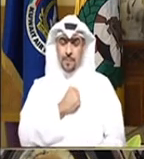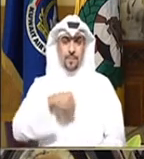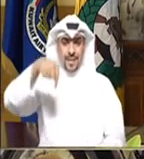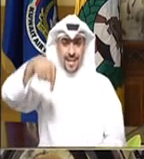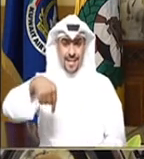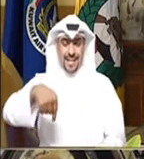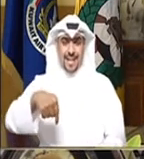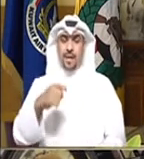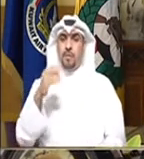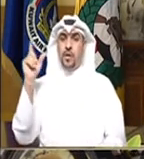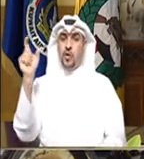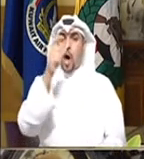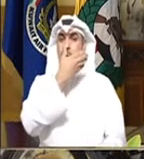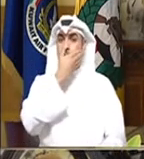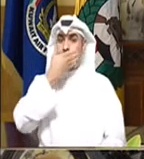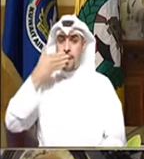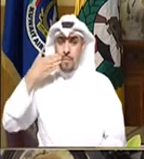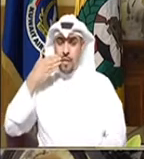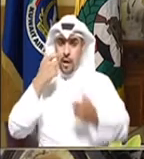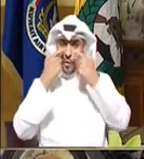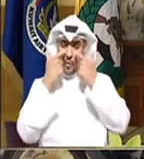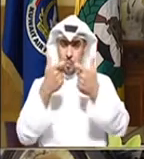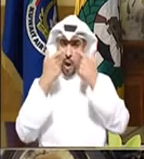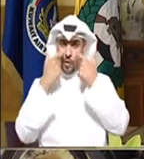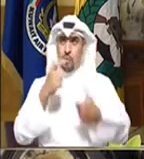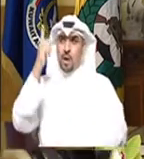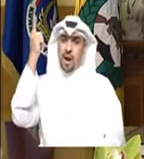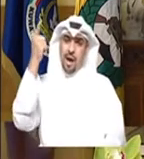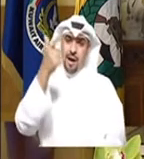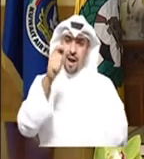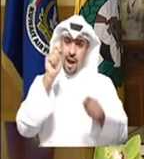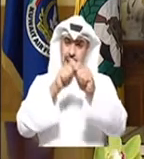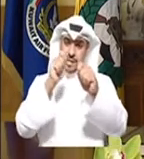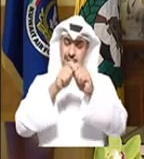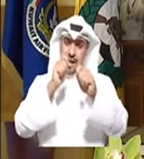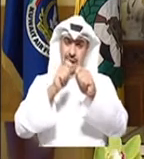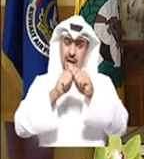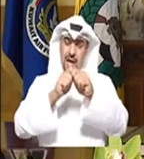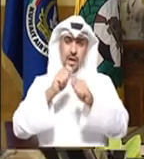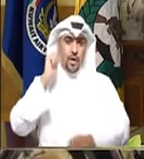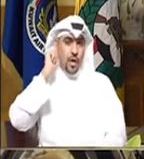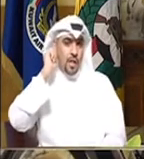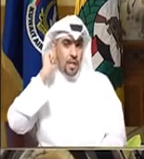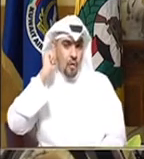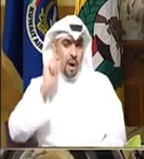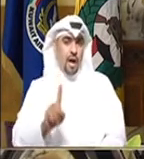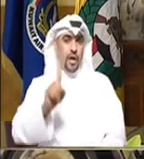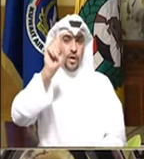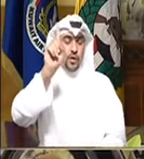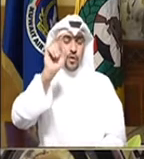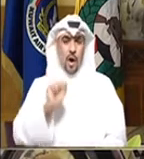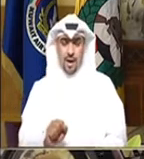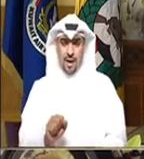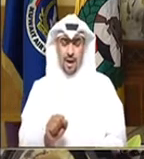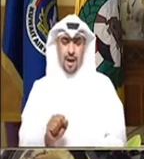في نفس المؤمن للتوبة والإنابة إلى الله تعالى والاستزادة فيه من